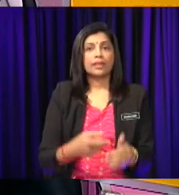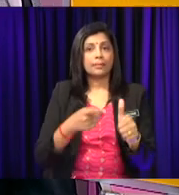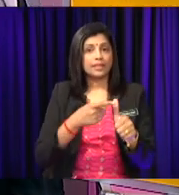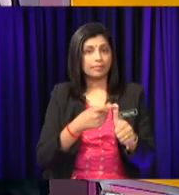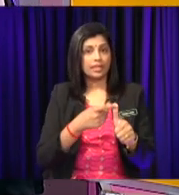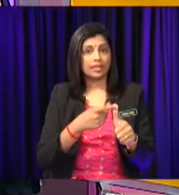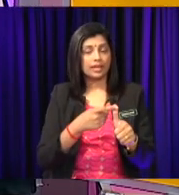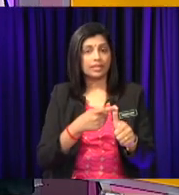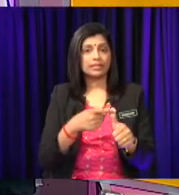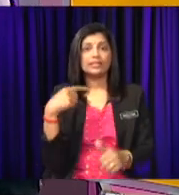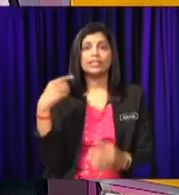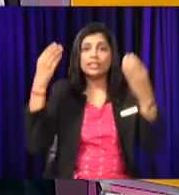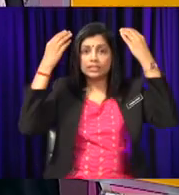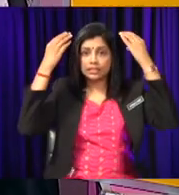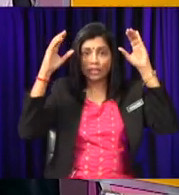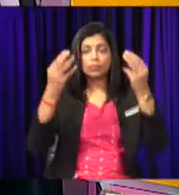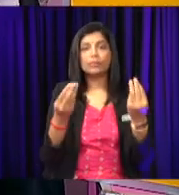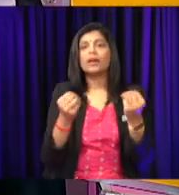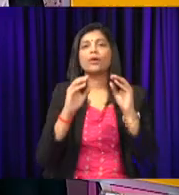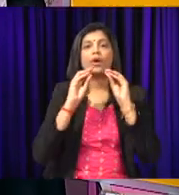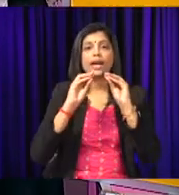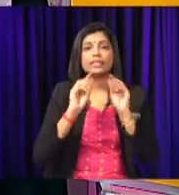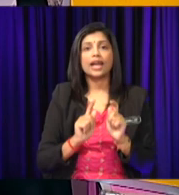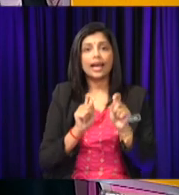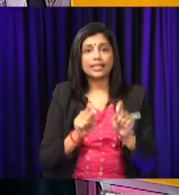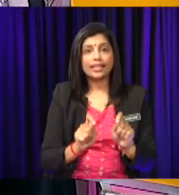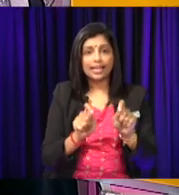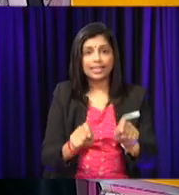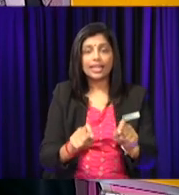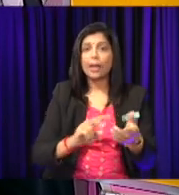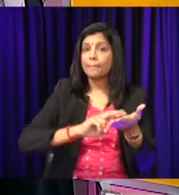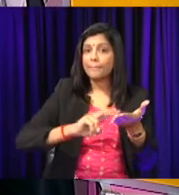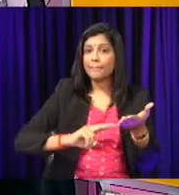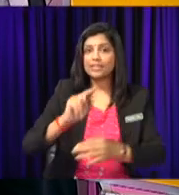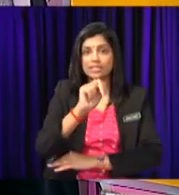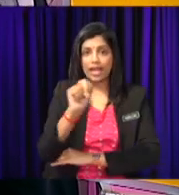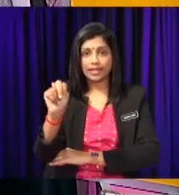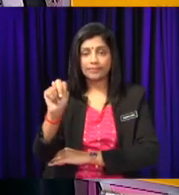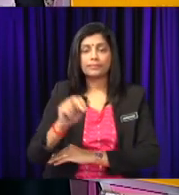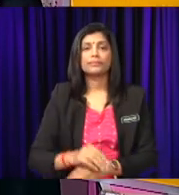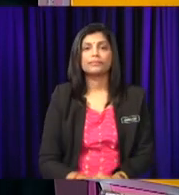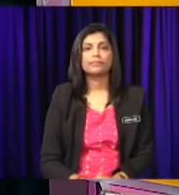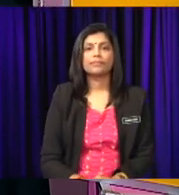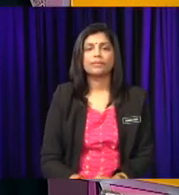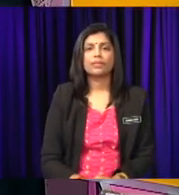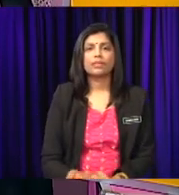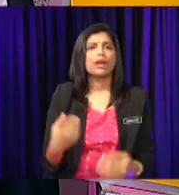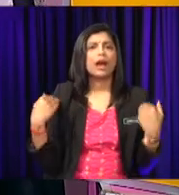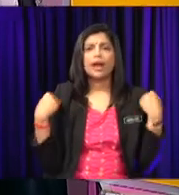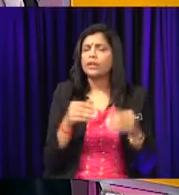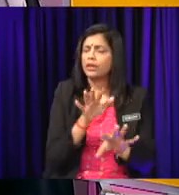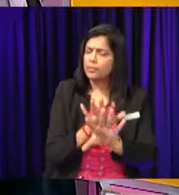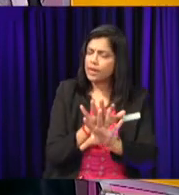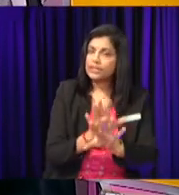Ella Saya tidak memperkenalkan tentang teknik bacaan ya teknik bacaan ini terdiri dari pada beberapa lah